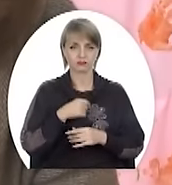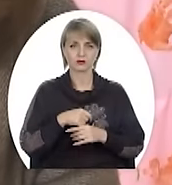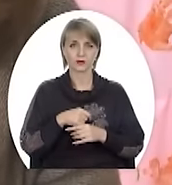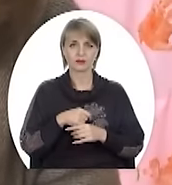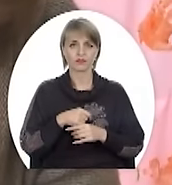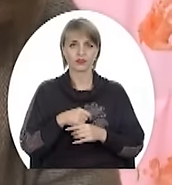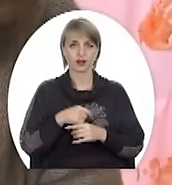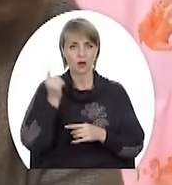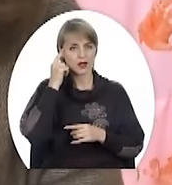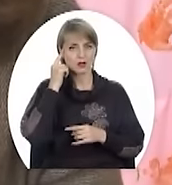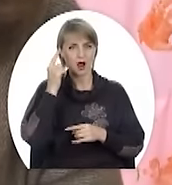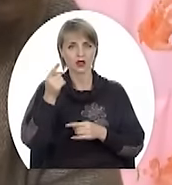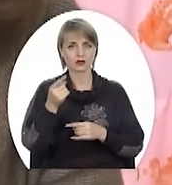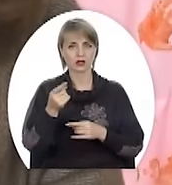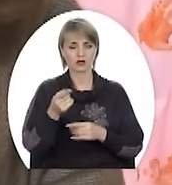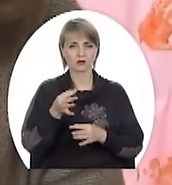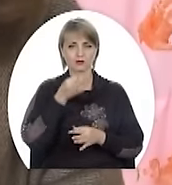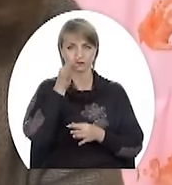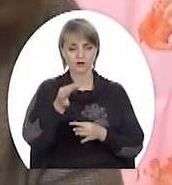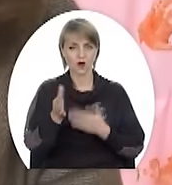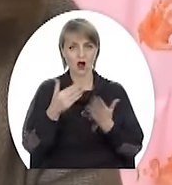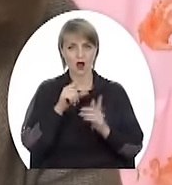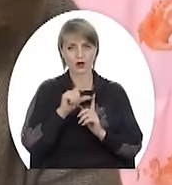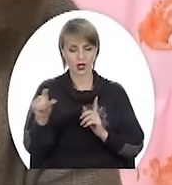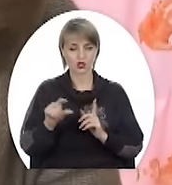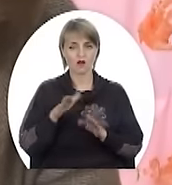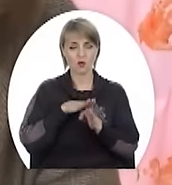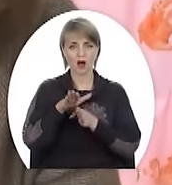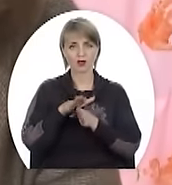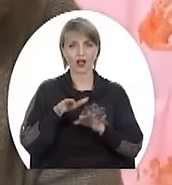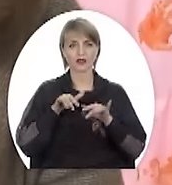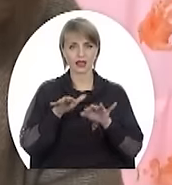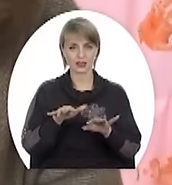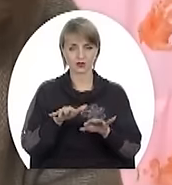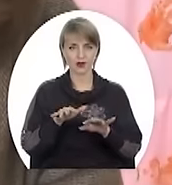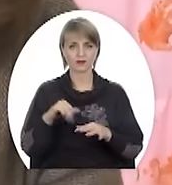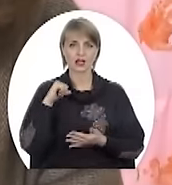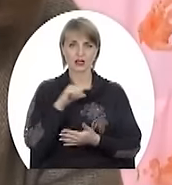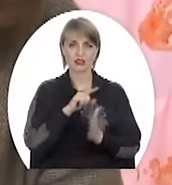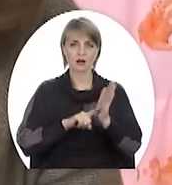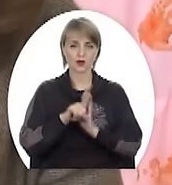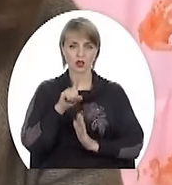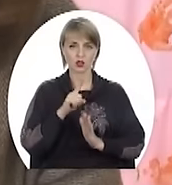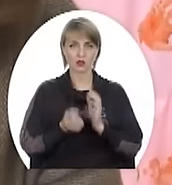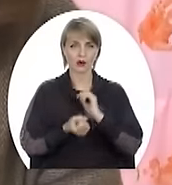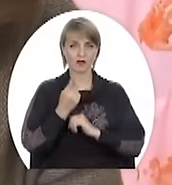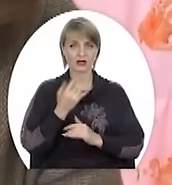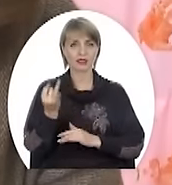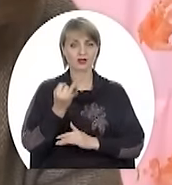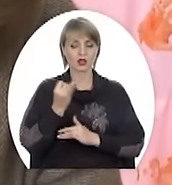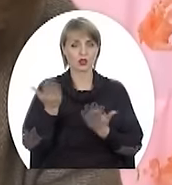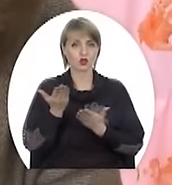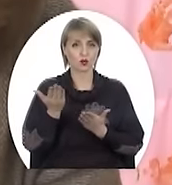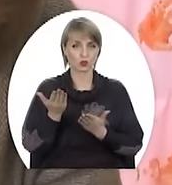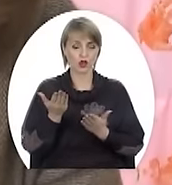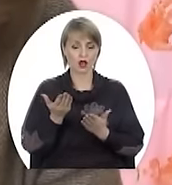да, вот, понимает обращенную речь, выполняет действия. Вот, сам начал